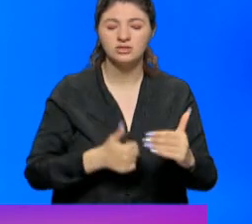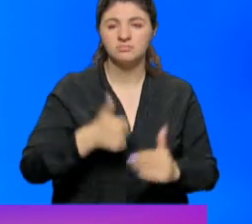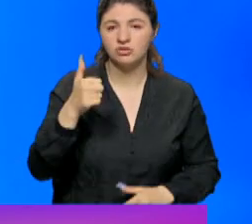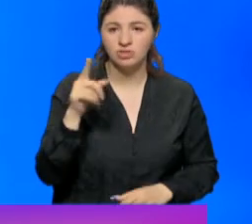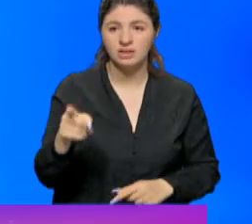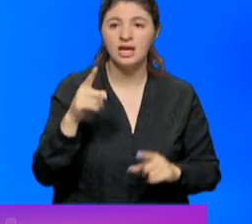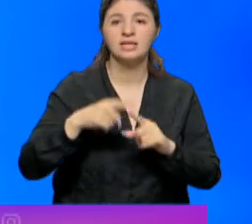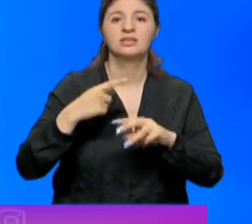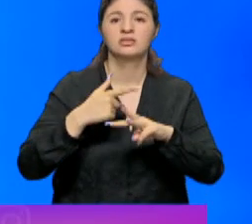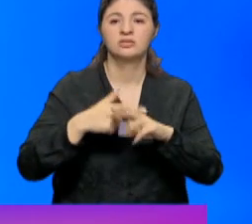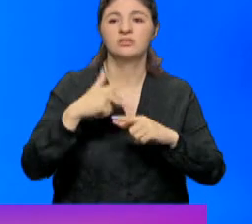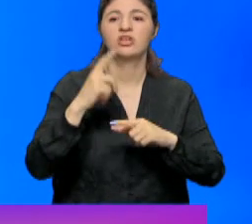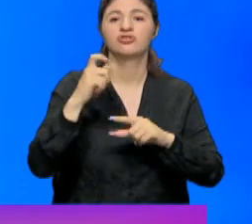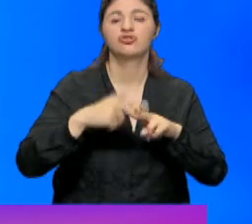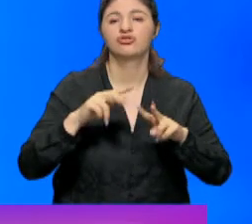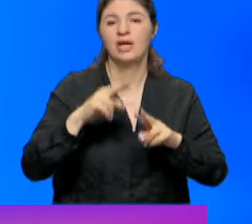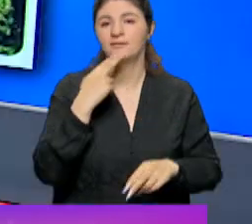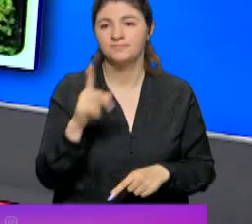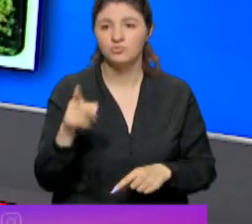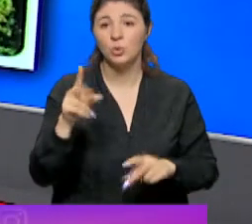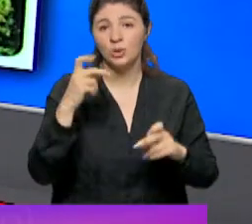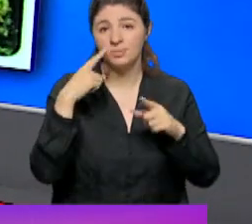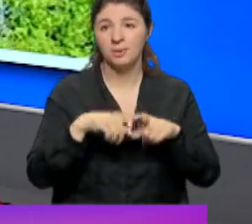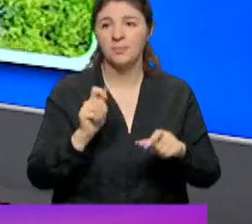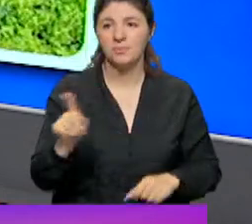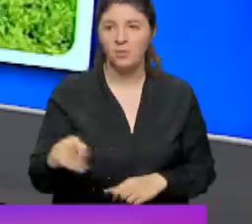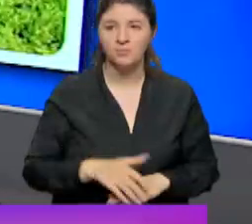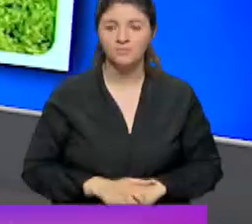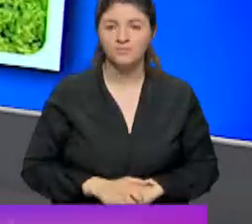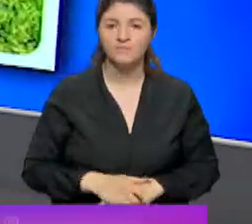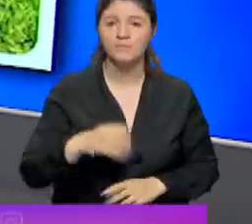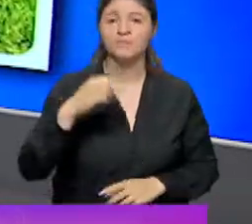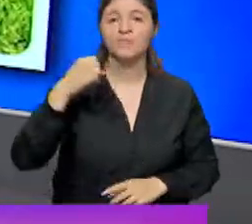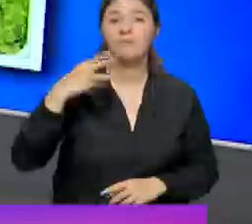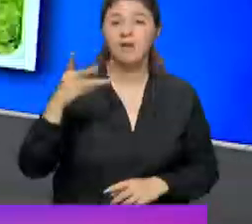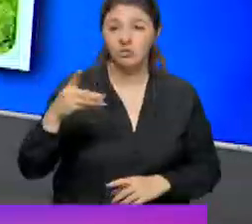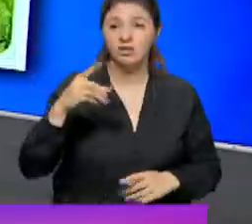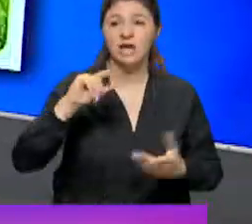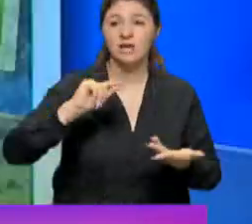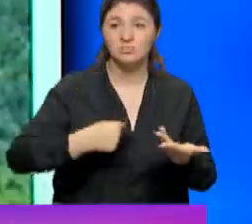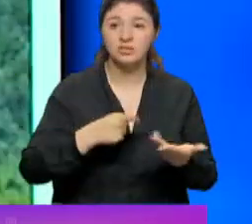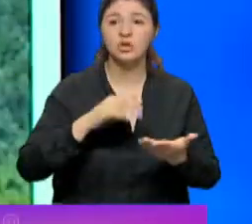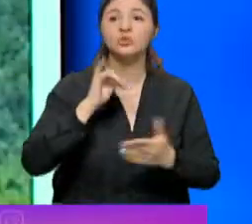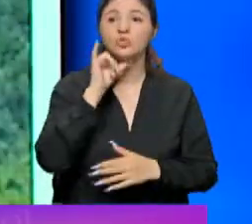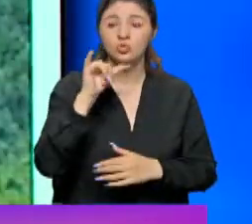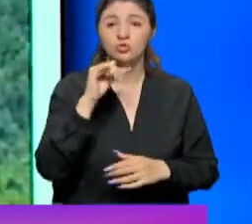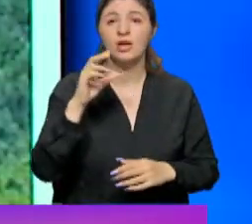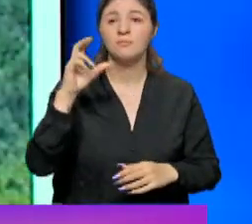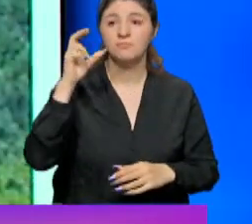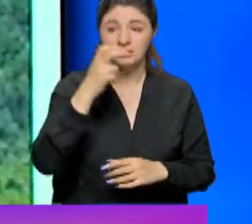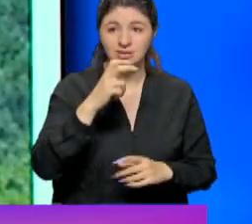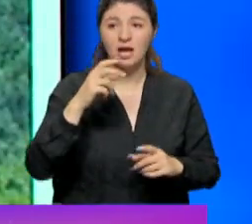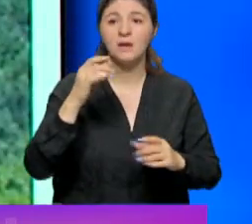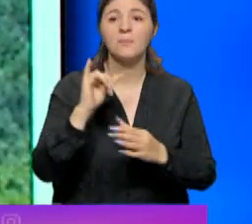Odası Başkanı Tezcan Karakuş Candan bu konuyu takip ediyor bu Erdoğan'ın imzasıyla Düzce Manisa